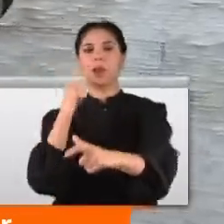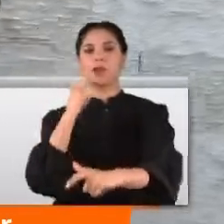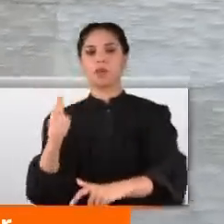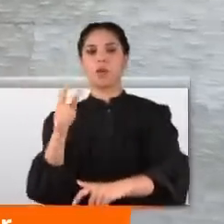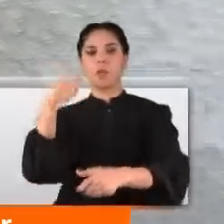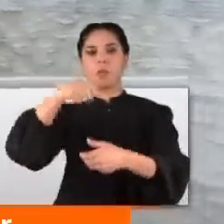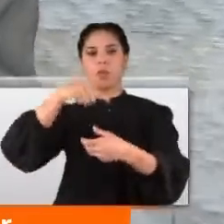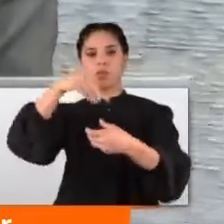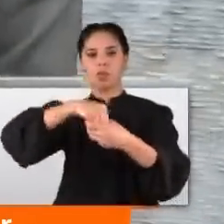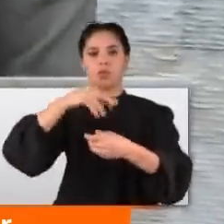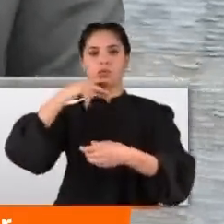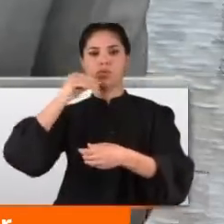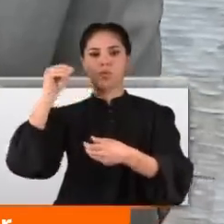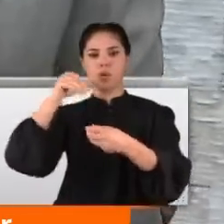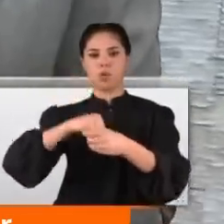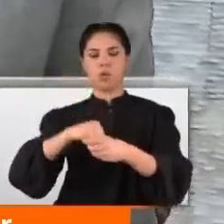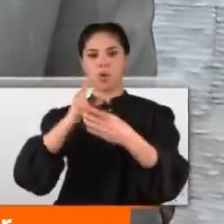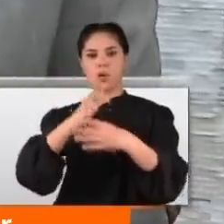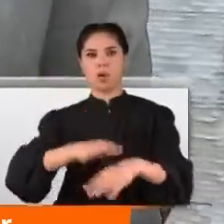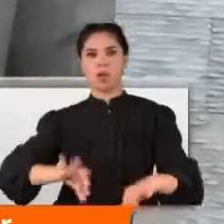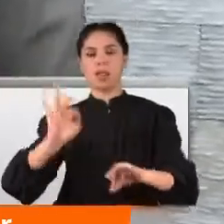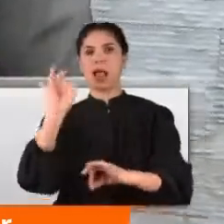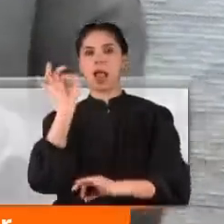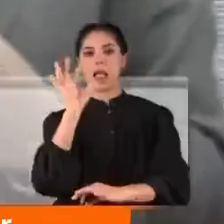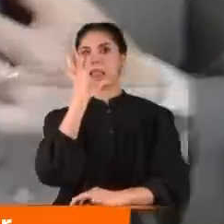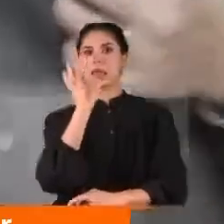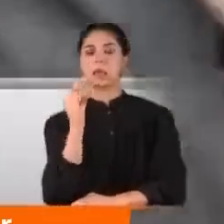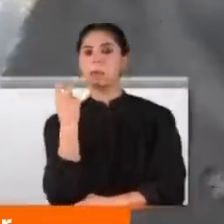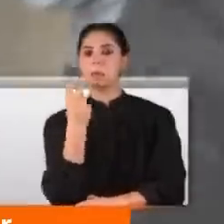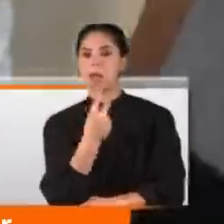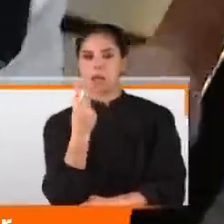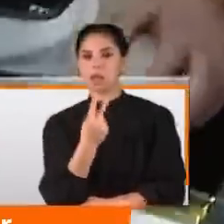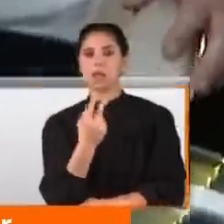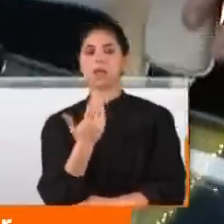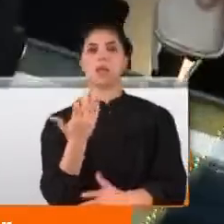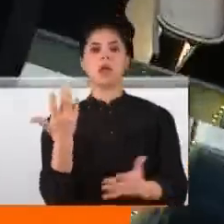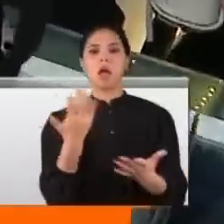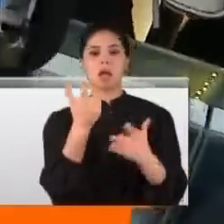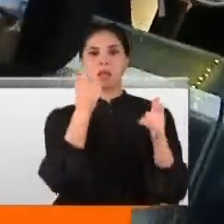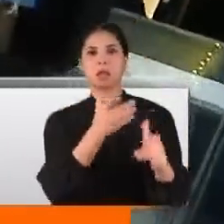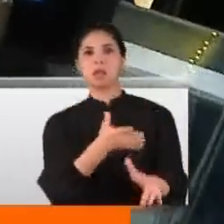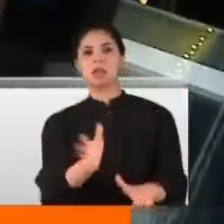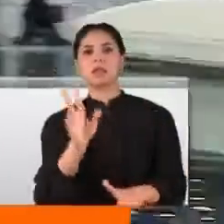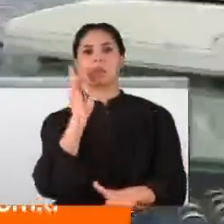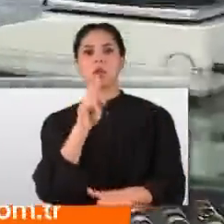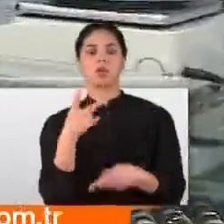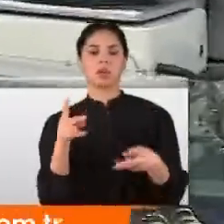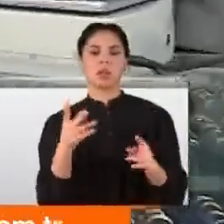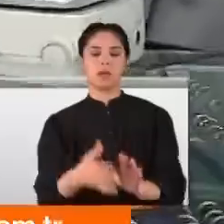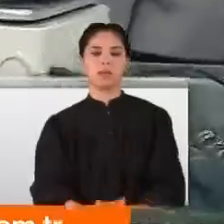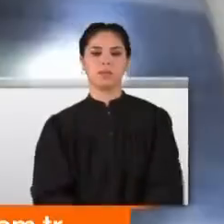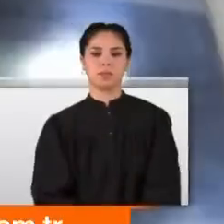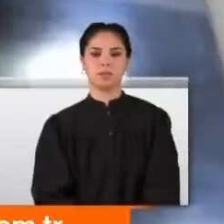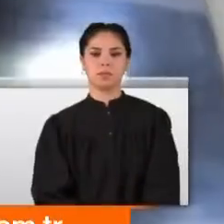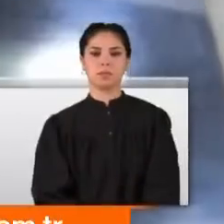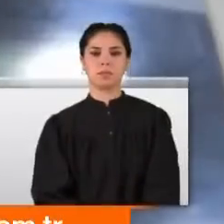bu poşetin numarası da ekleniyor. Böylece altının kime ait olduğu ve hangi kuyumcudan gittiği de görülebiliyor. 22'er